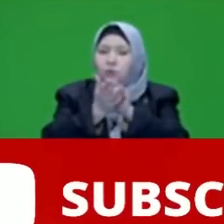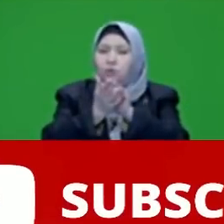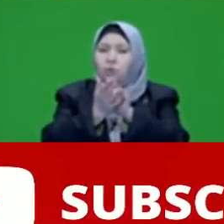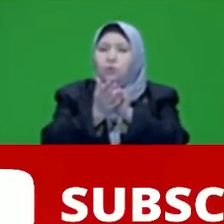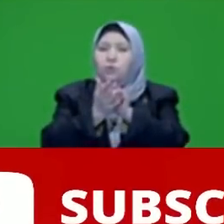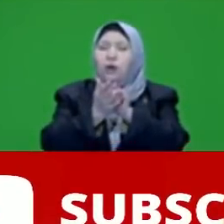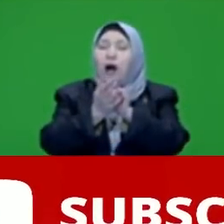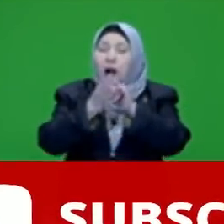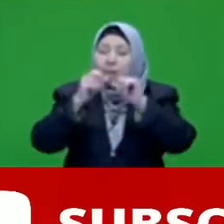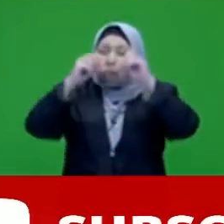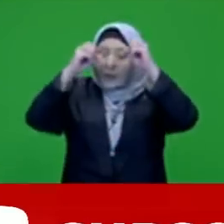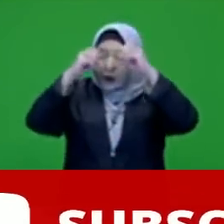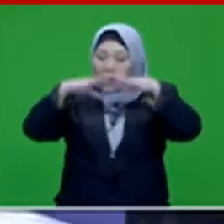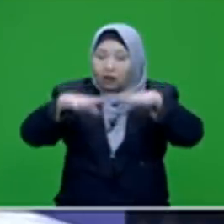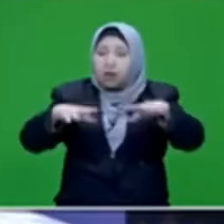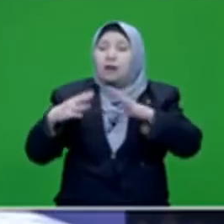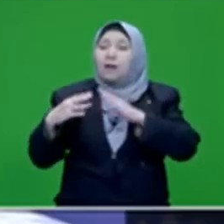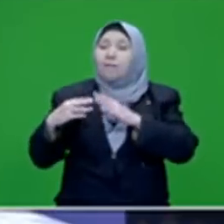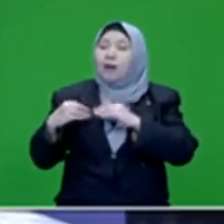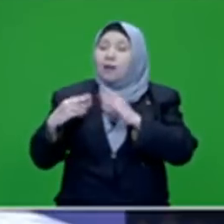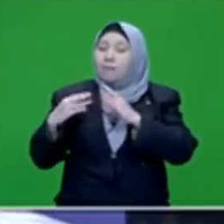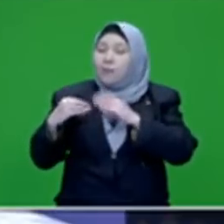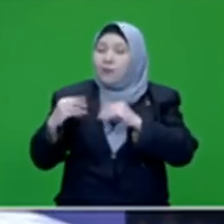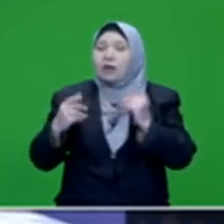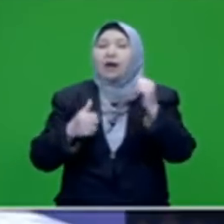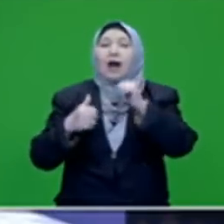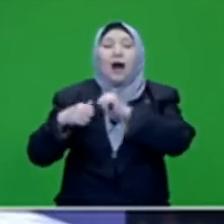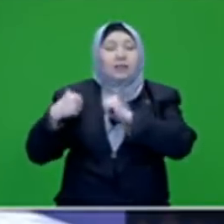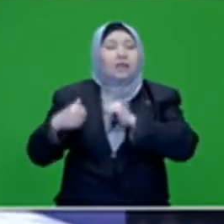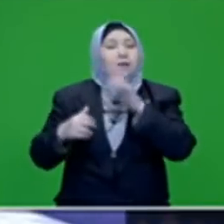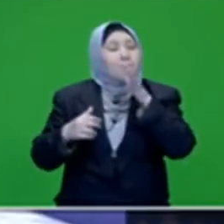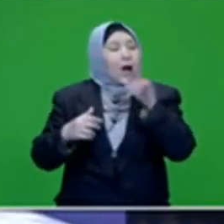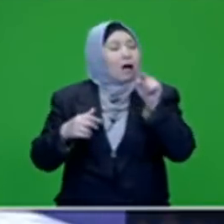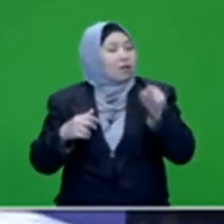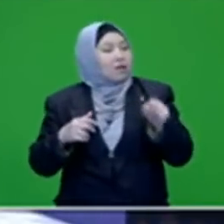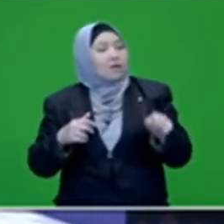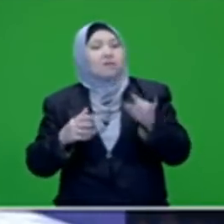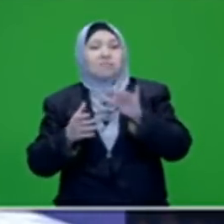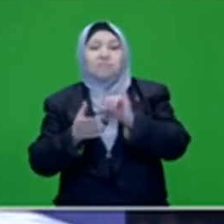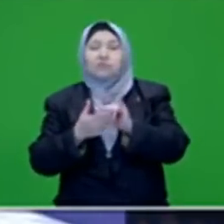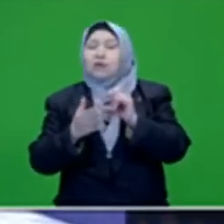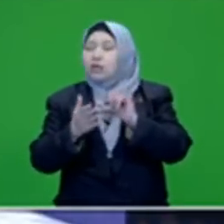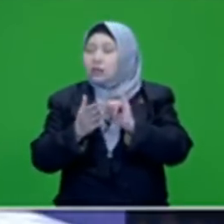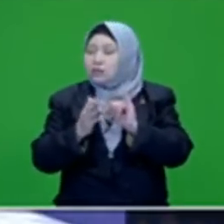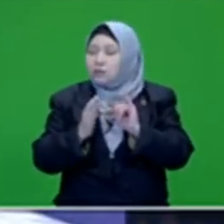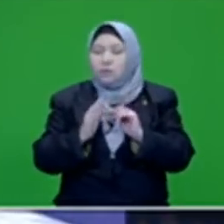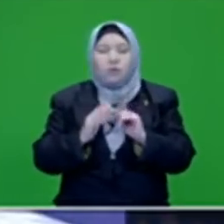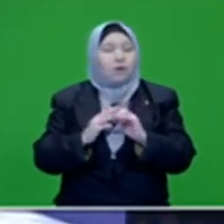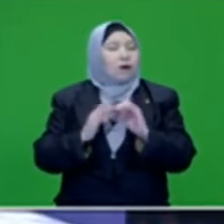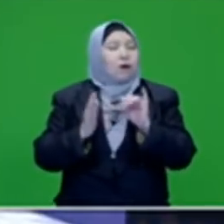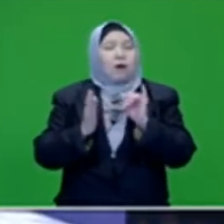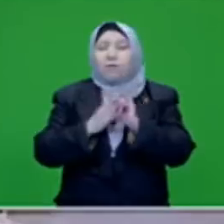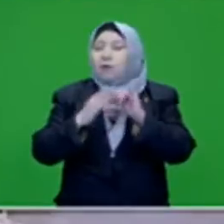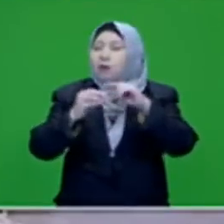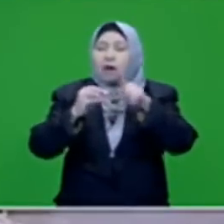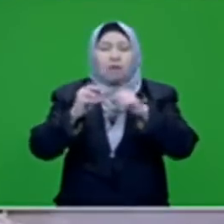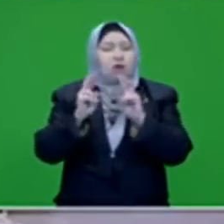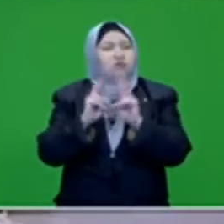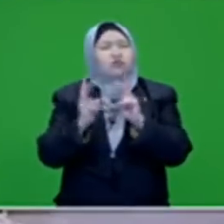barakah doa itu juga dapat lembutkan hati mak dia. Subhanallah. Itu adalah satu perkara yang amat mahal